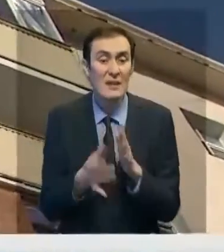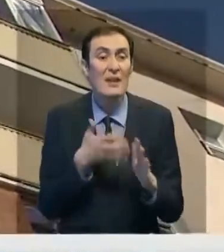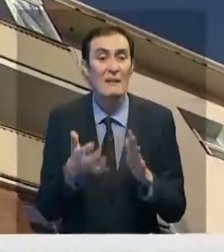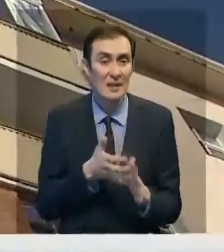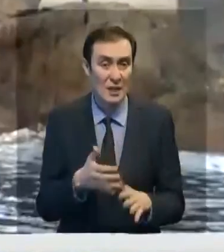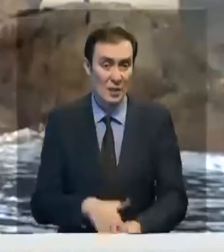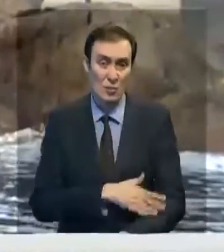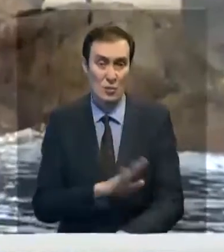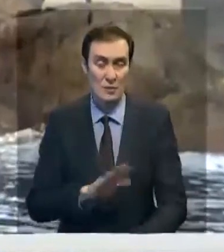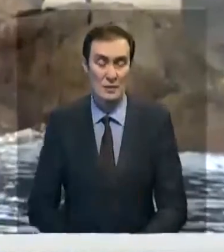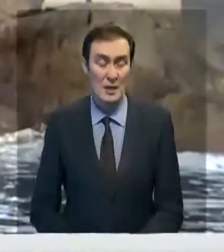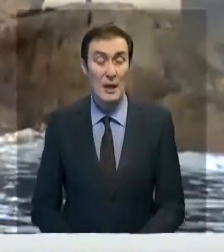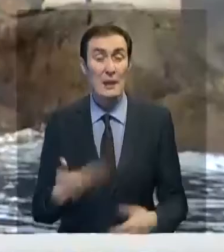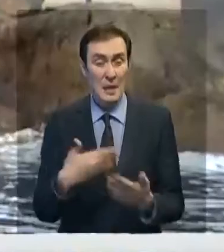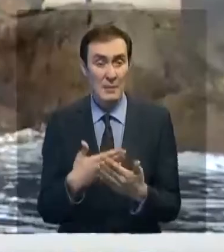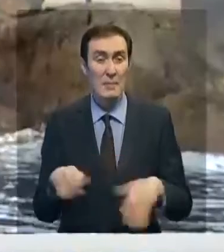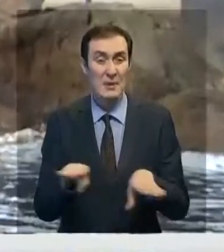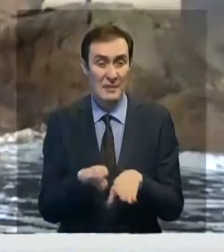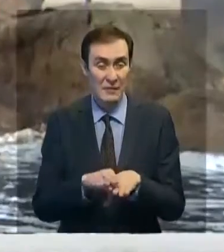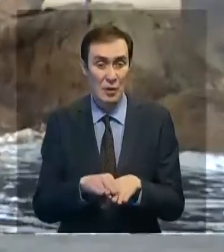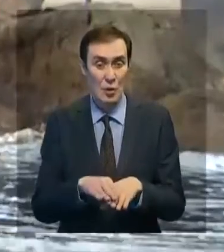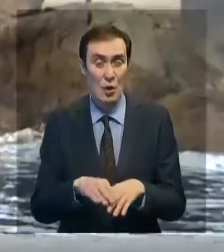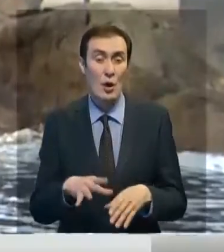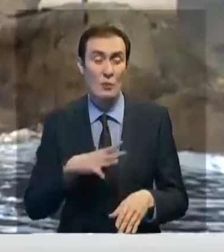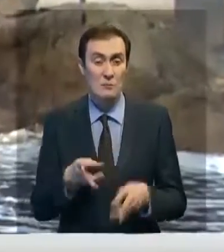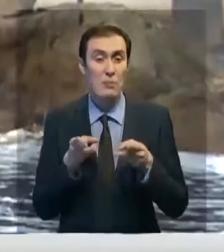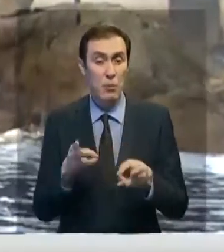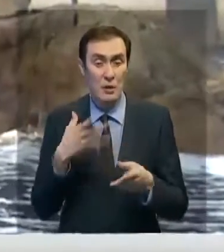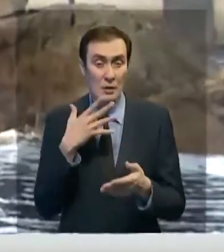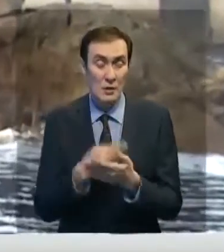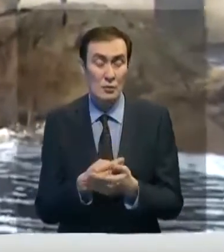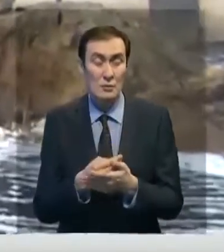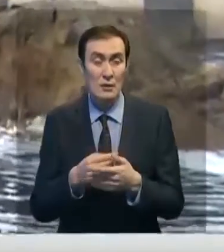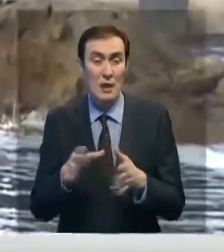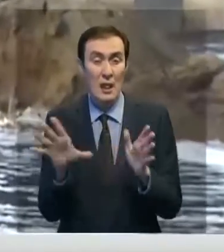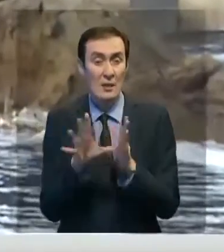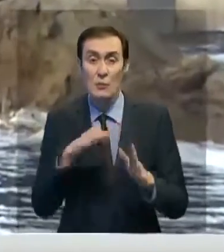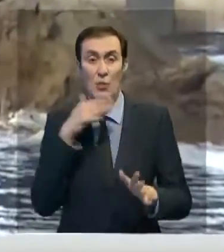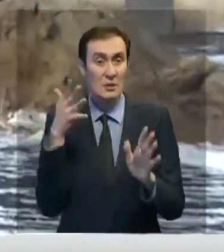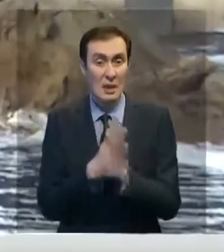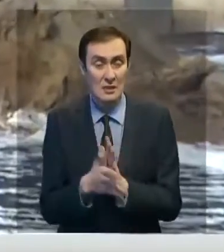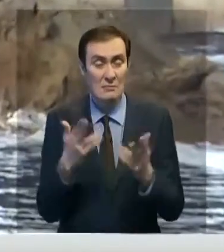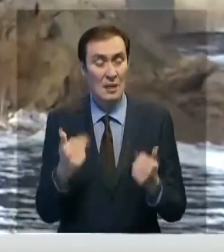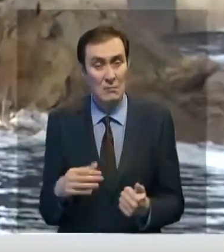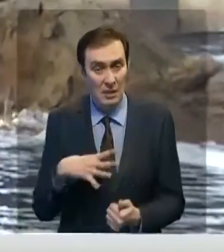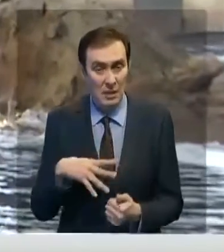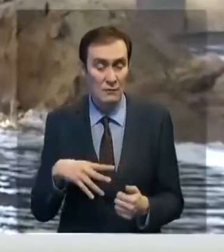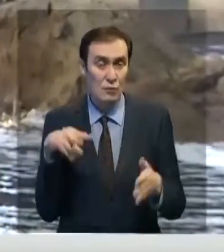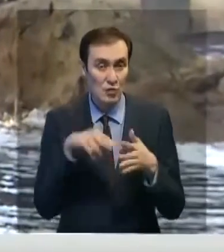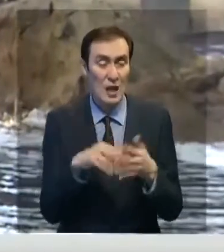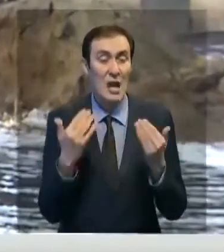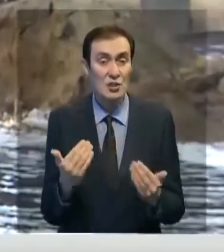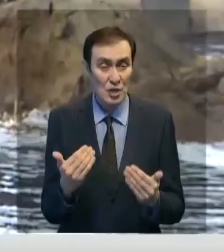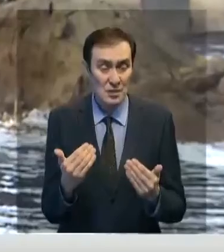хватает надолго. По сравнению, мы с бойлером сидели, да, на бойлере очень много электроэнергии уходило, да. А